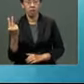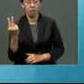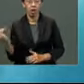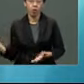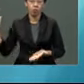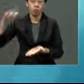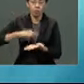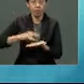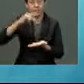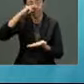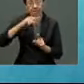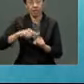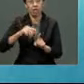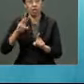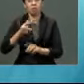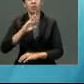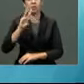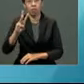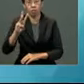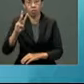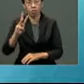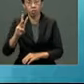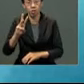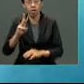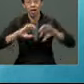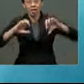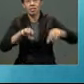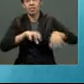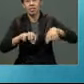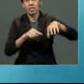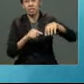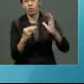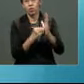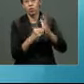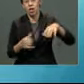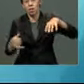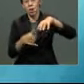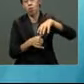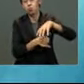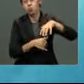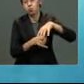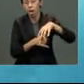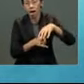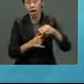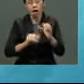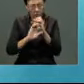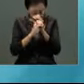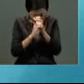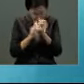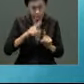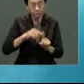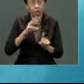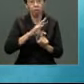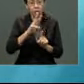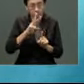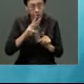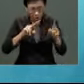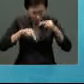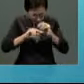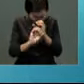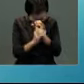ไทยวันที่6มิถุนายนเข้าพักสเตย์ควอรันทีนที่กรุงเทพมหานครก็ตรวจเชื้อครั้งที่1เมื่อวันที่6มิถุนายนผลตรว